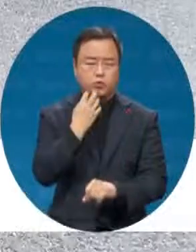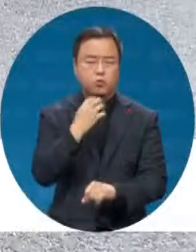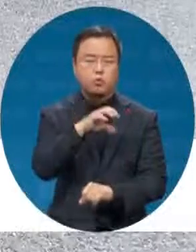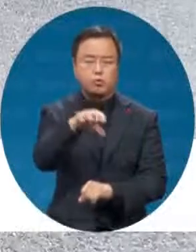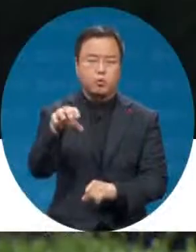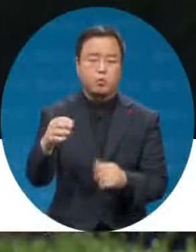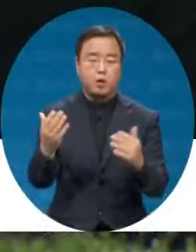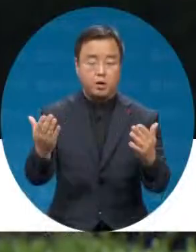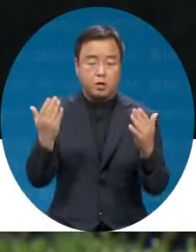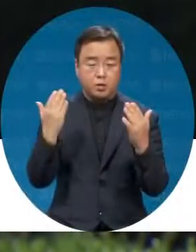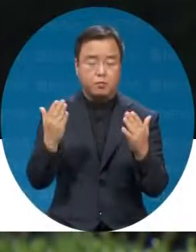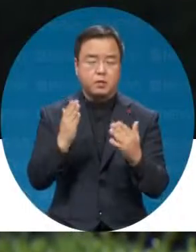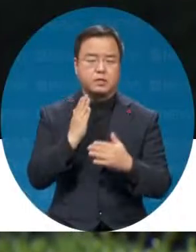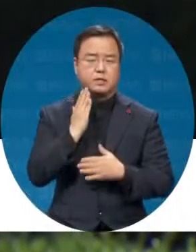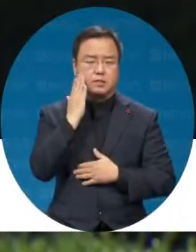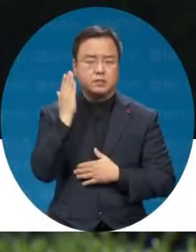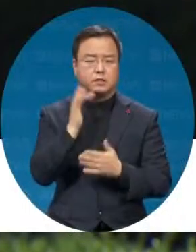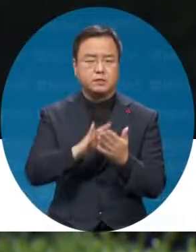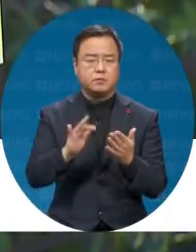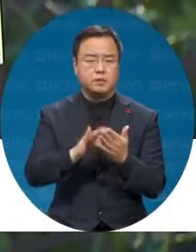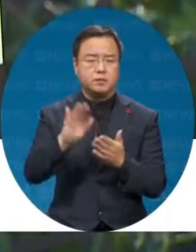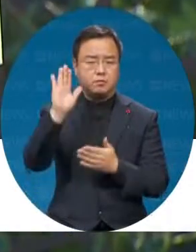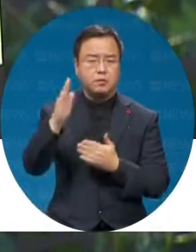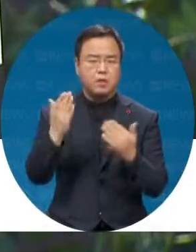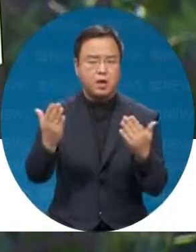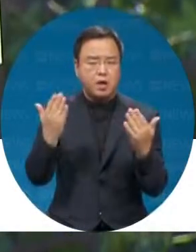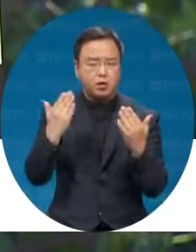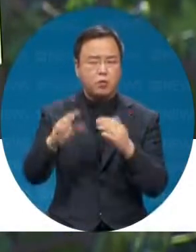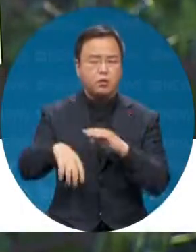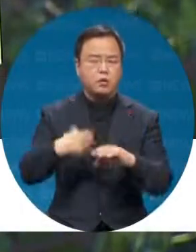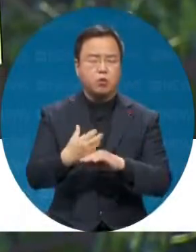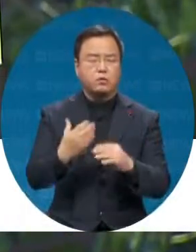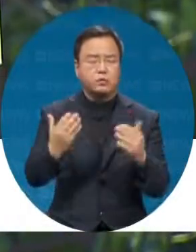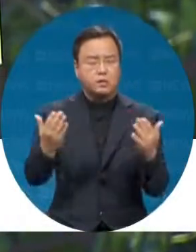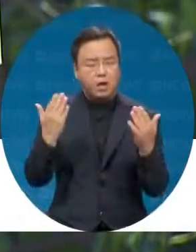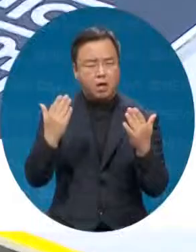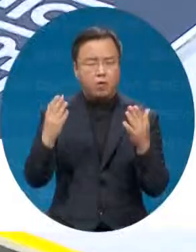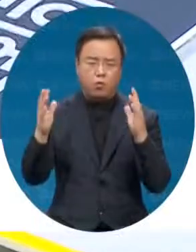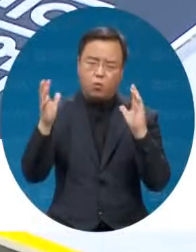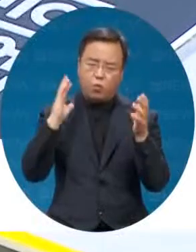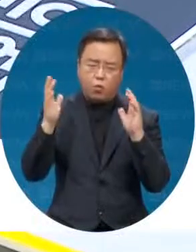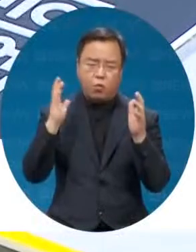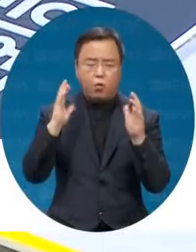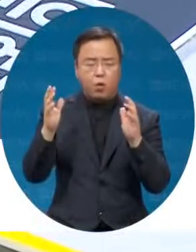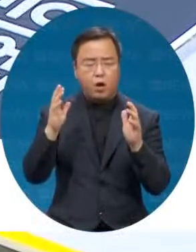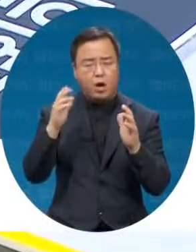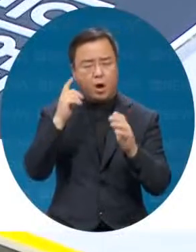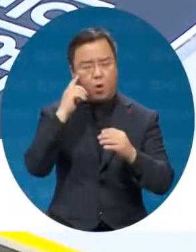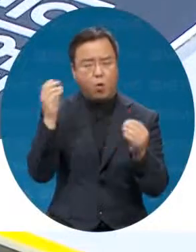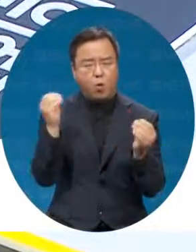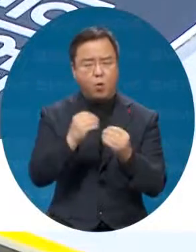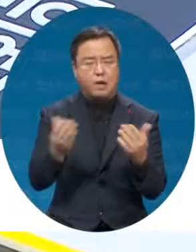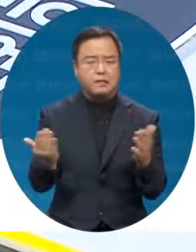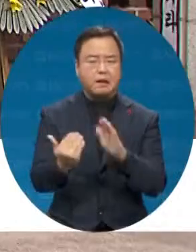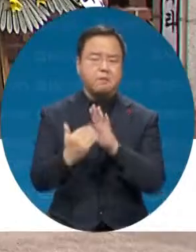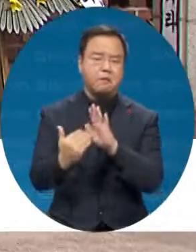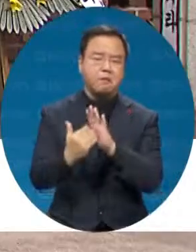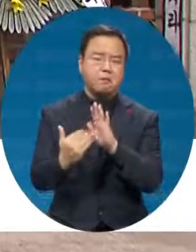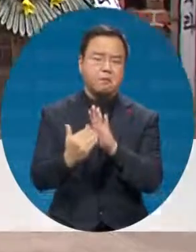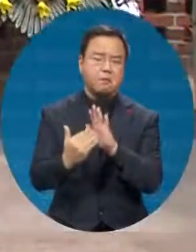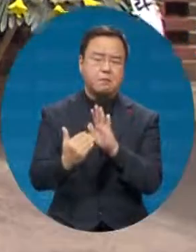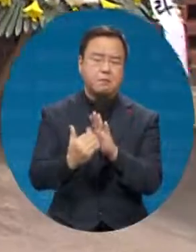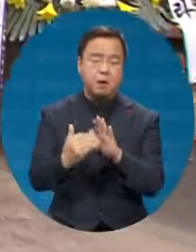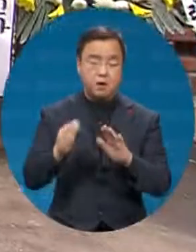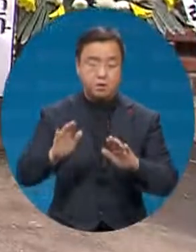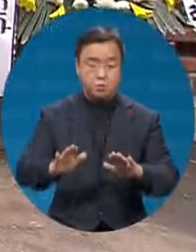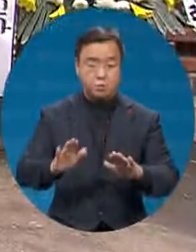중심으로 그린 스마트 미래 학교 사업과 혁신 학교 사업을 혼동해 사업 자체를 반대하는 일이 벌어졌습니다. 올해부터